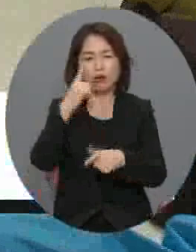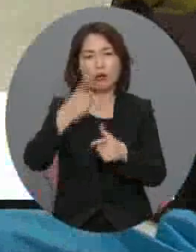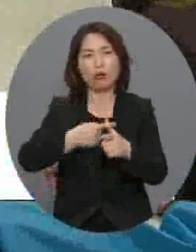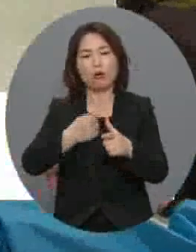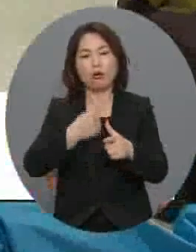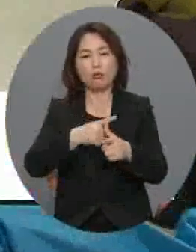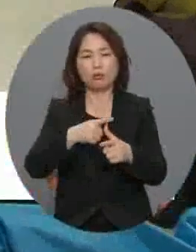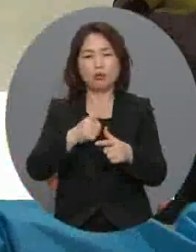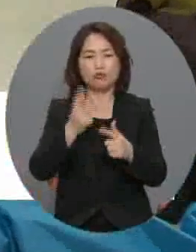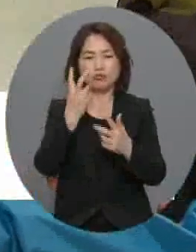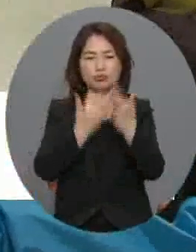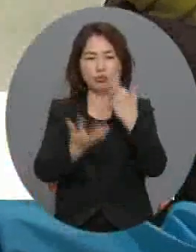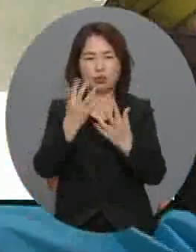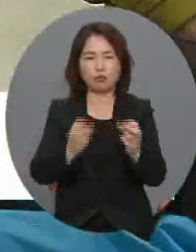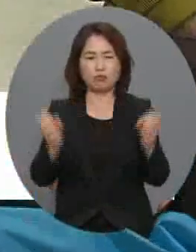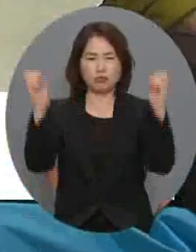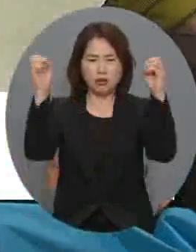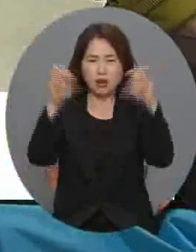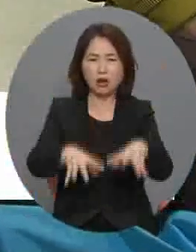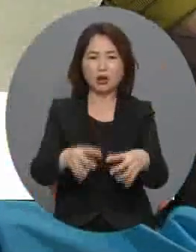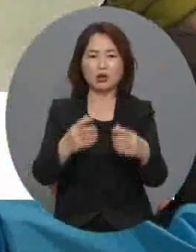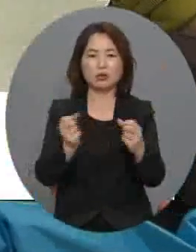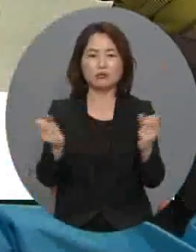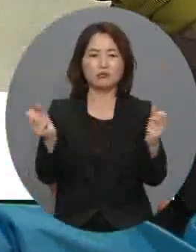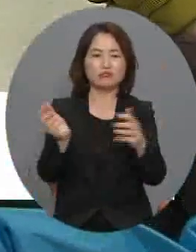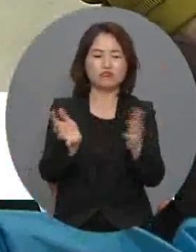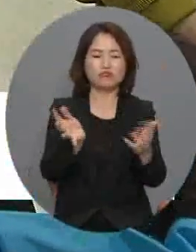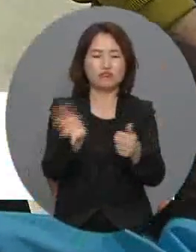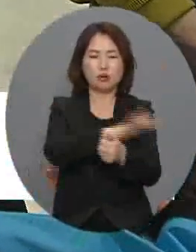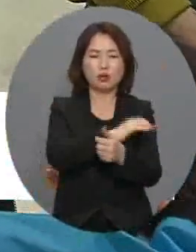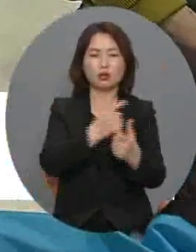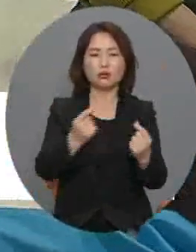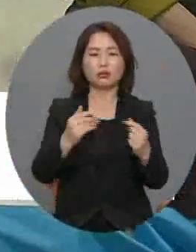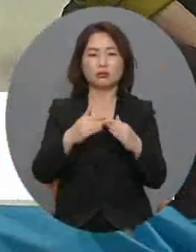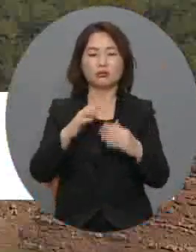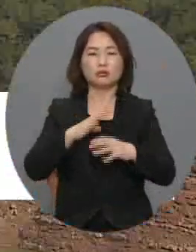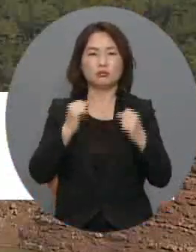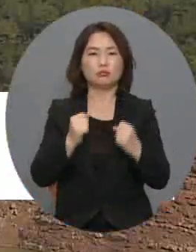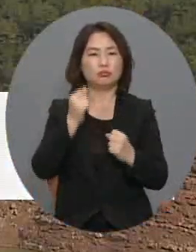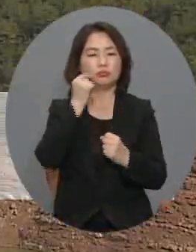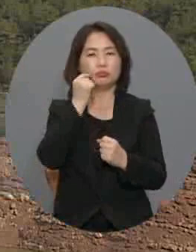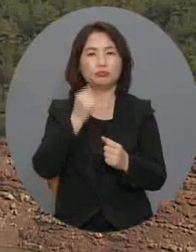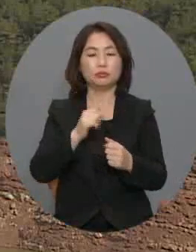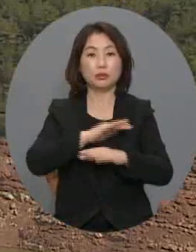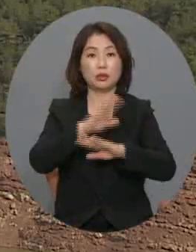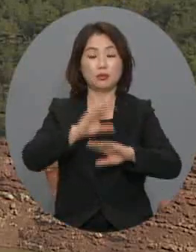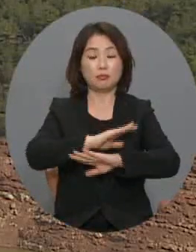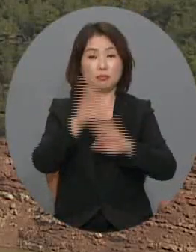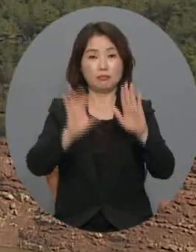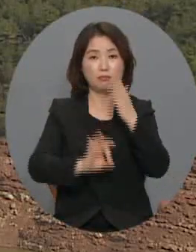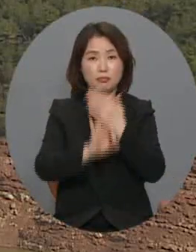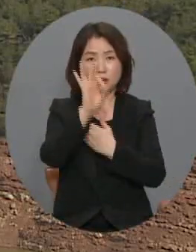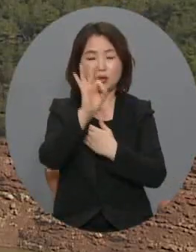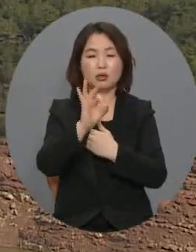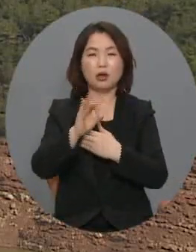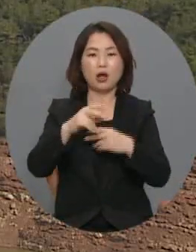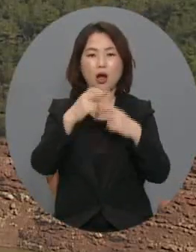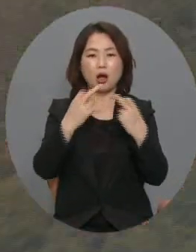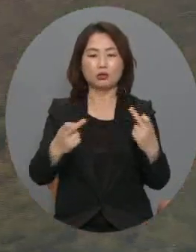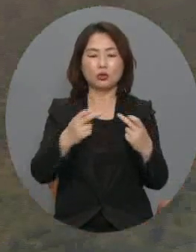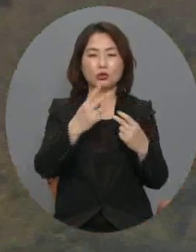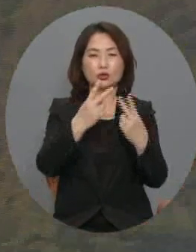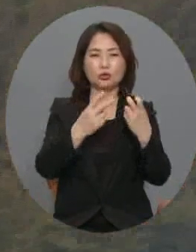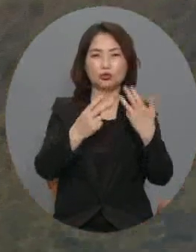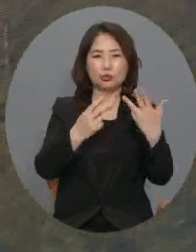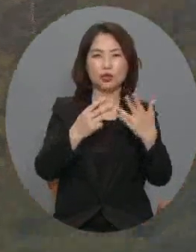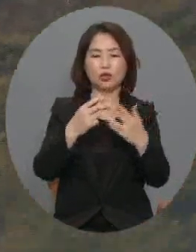있어. 벌거 불덩거리가 막 동네를 막 치고 하면 뭐 있지도 못했거든요. 날이 밝으면서 산림당국은 안동